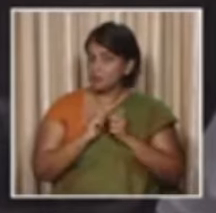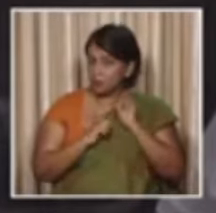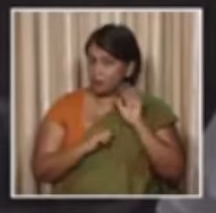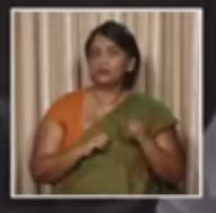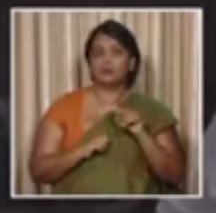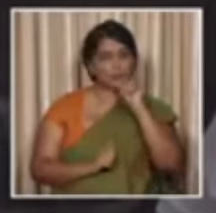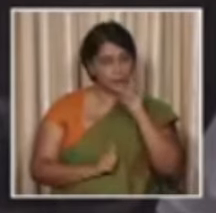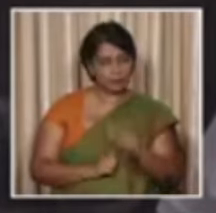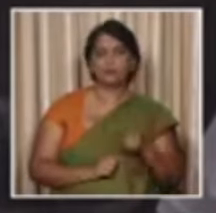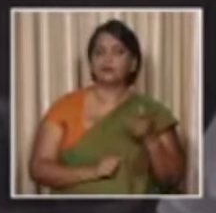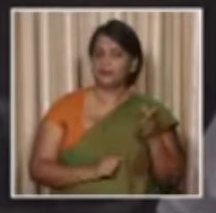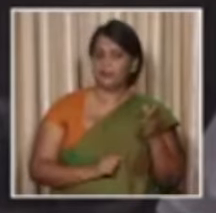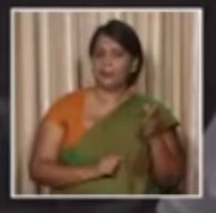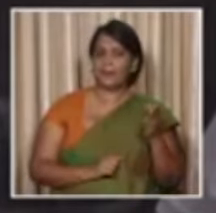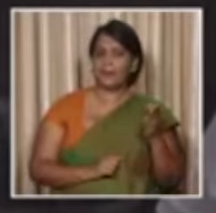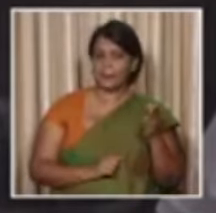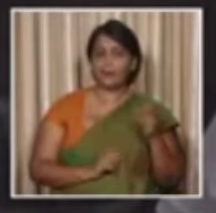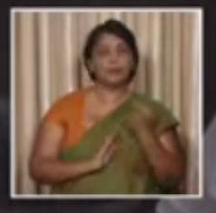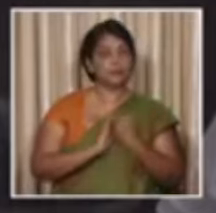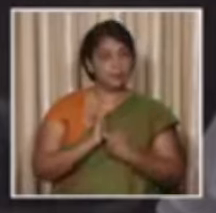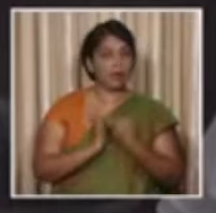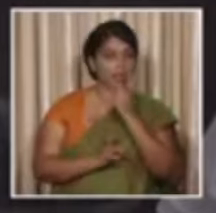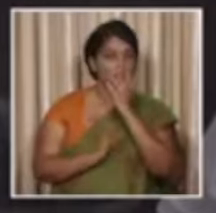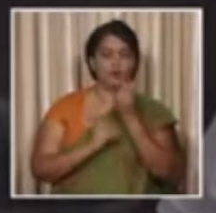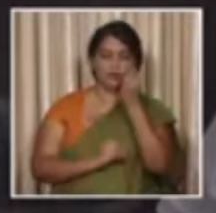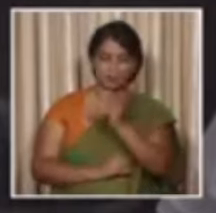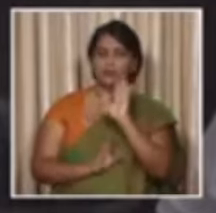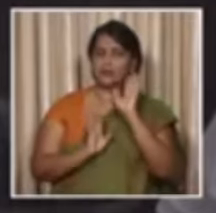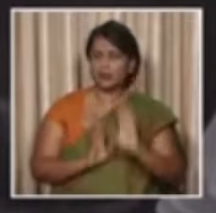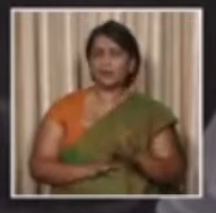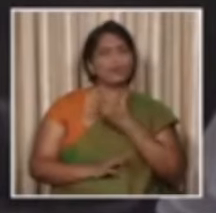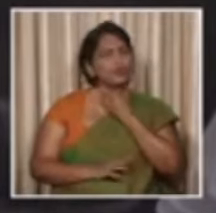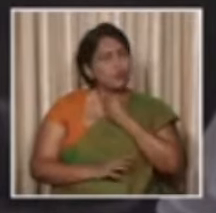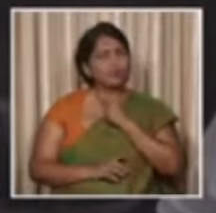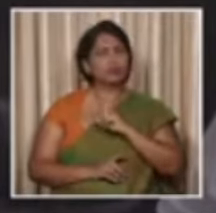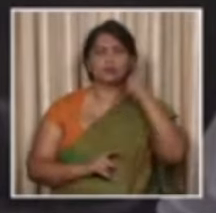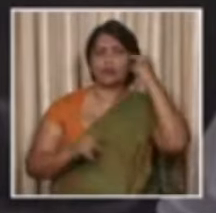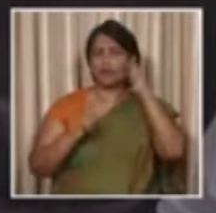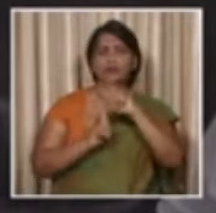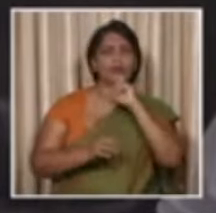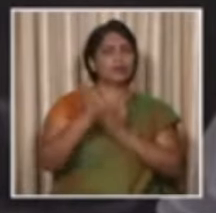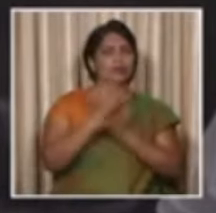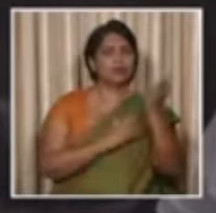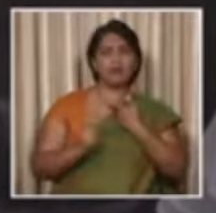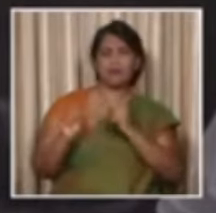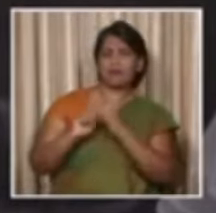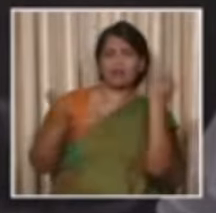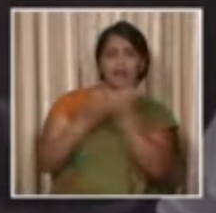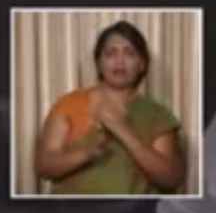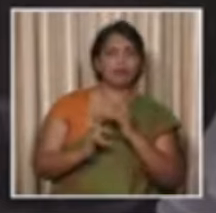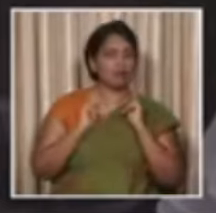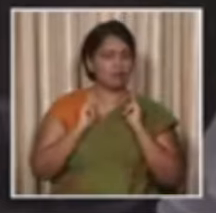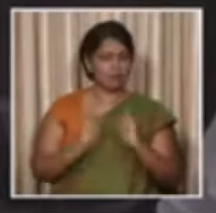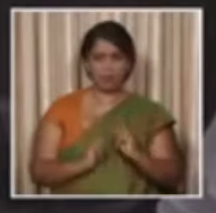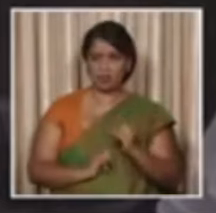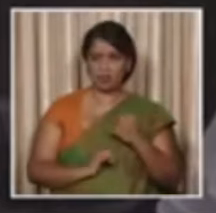இங்கே முற்று முழுதாக பொய் வழக்கு போடப்பட்டு பூசாரியாரும் மேலும் ஏழு பேரும் கைது செய்யப்பட்டார்கள். இன்னையும் கைது செய்தார்கள், இறுதியிலே விட்டுவிட்டார்கள். வந்து